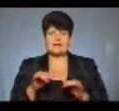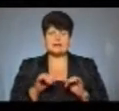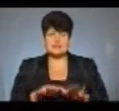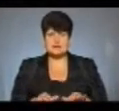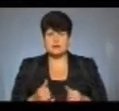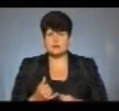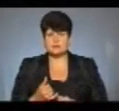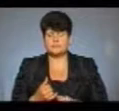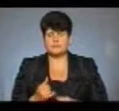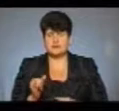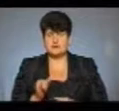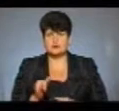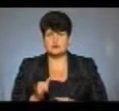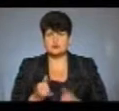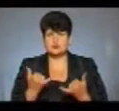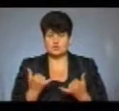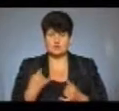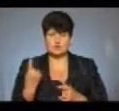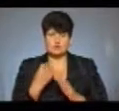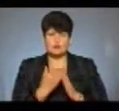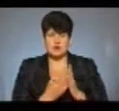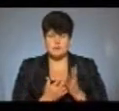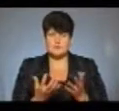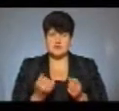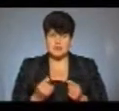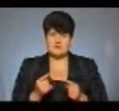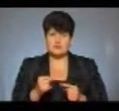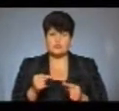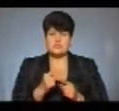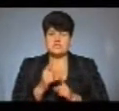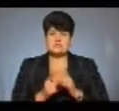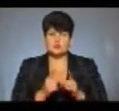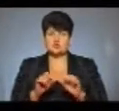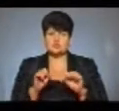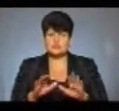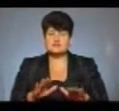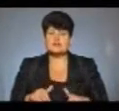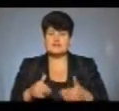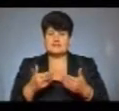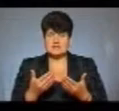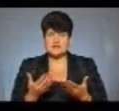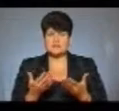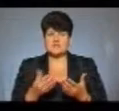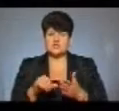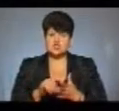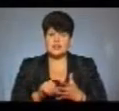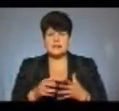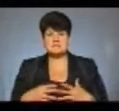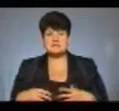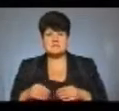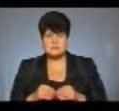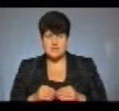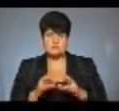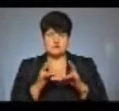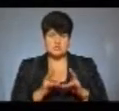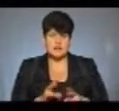власне, сьогодні в обласну програму прийняті відповідні зміни щодо можливості надання членам сімей